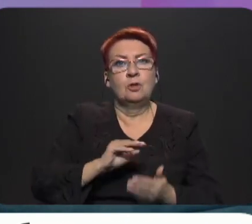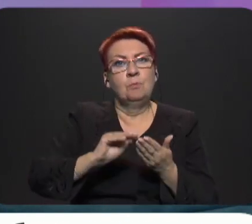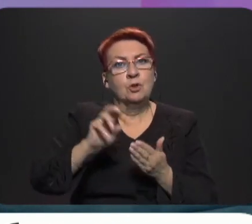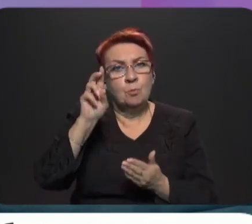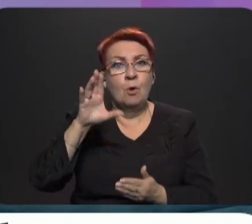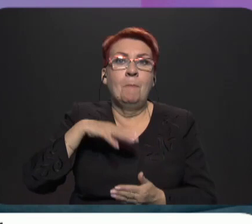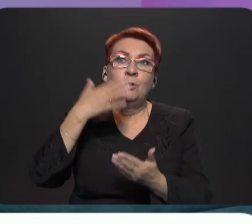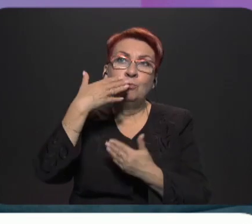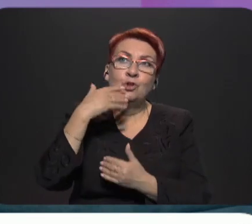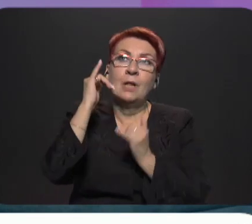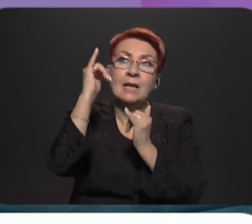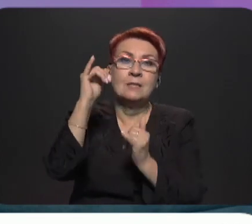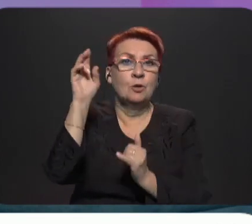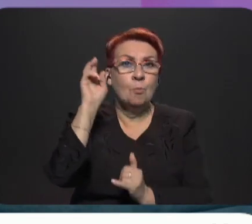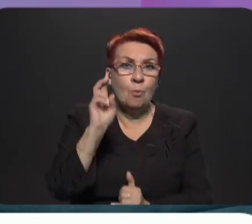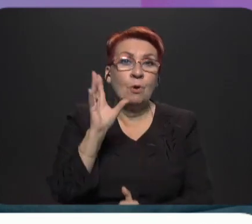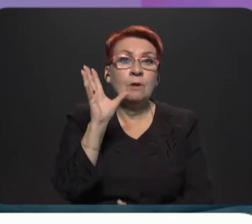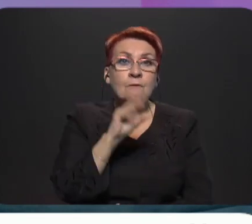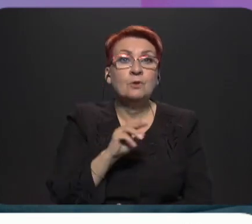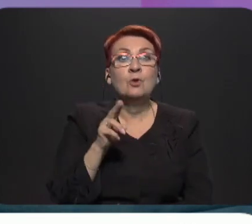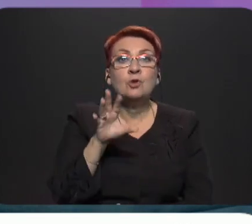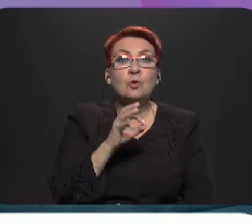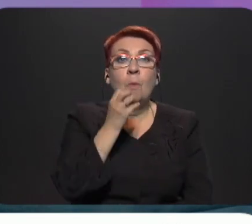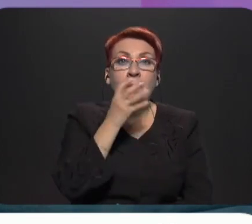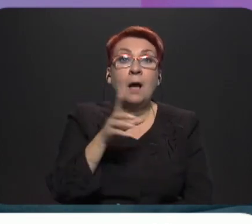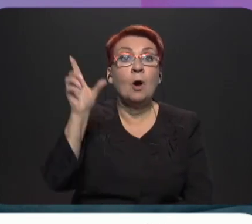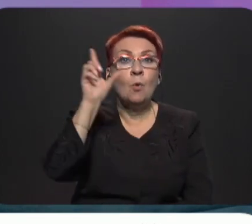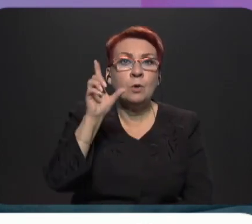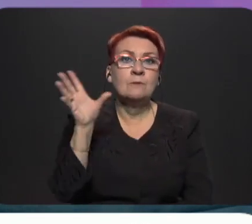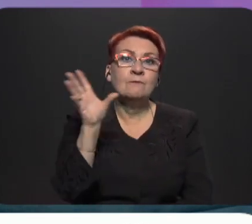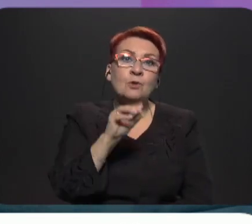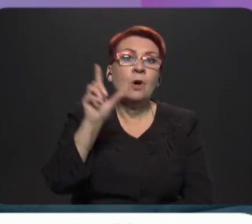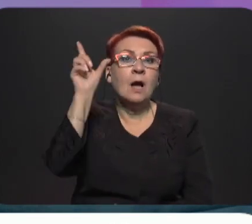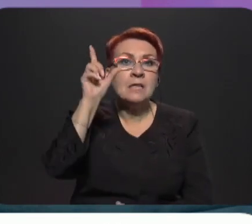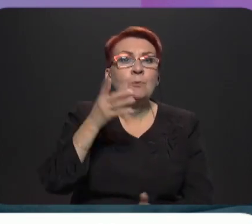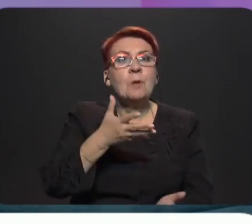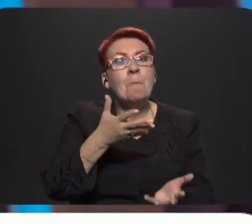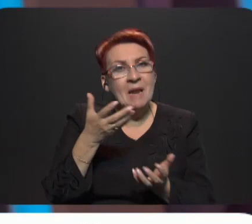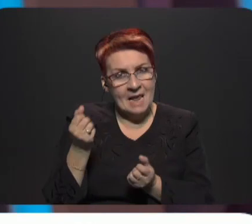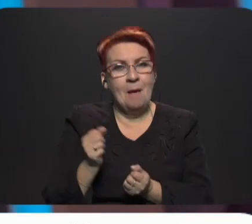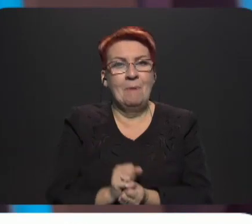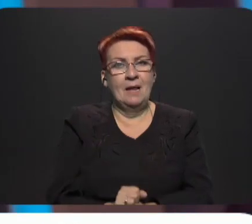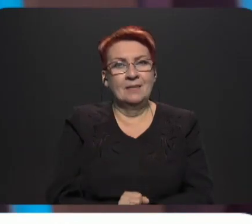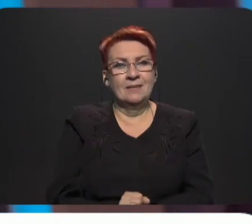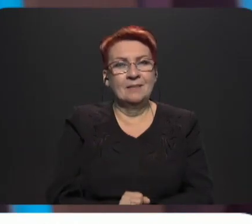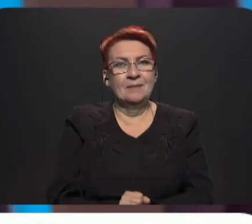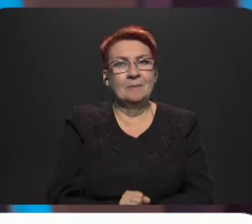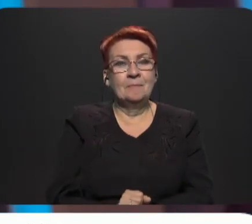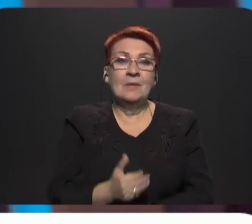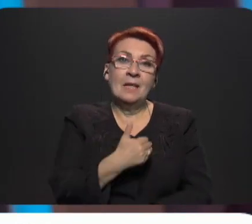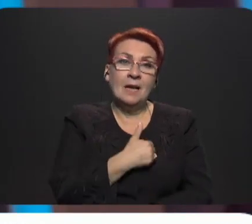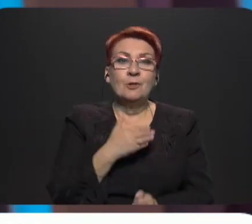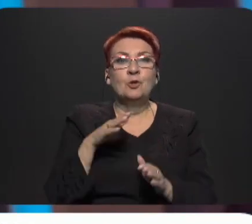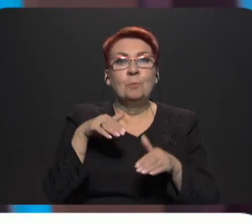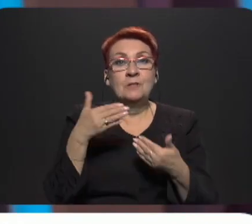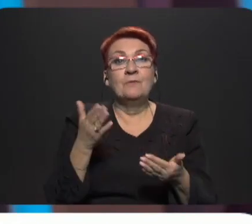и потом читает это все. Все, что благо Господу, все Господь приемлет. А еще очень важно, хотел посоветовать,